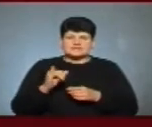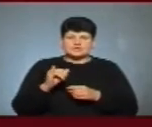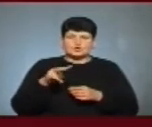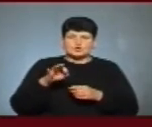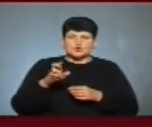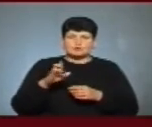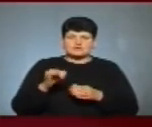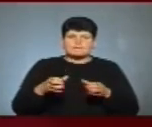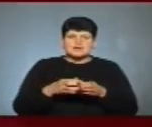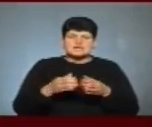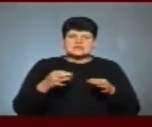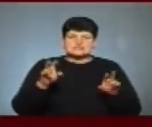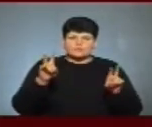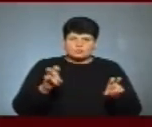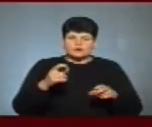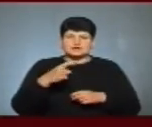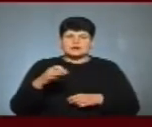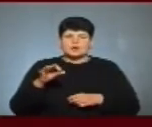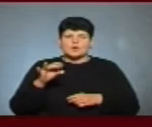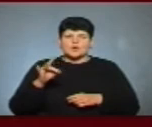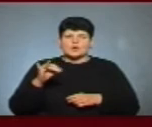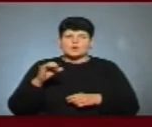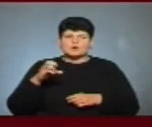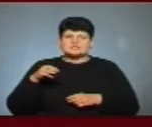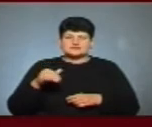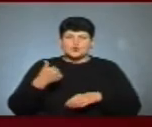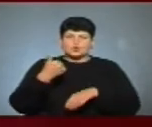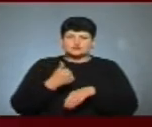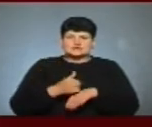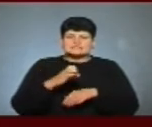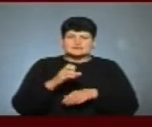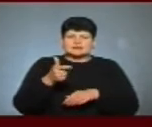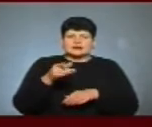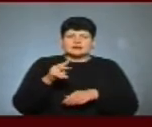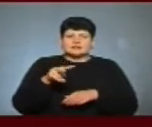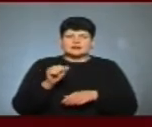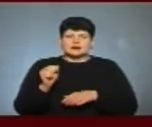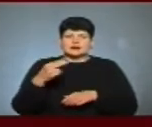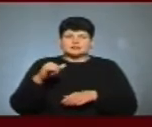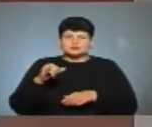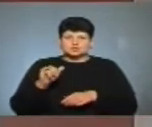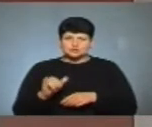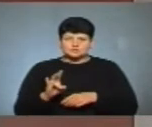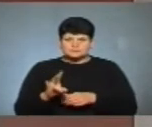від партії «Свобода». І Хоростківську міську громаду очолить Степан Гладун від партії «Довіра».